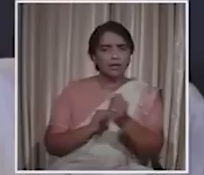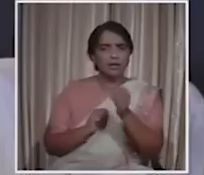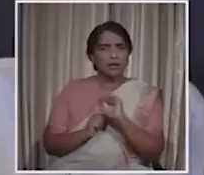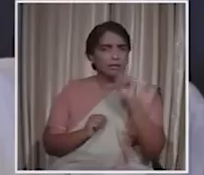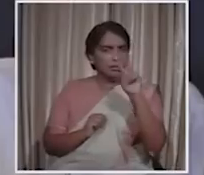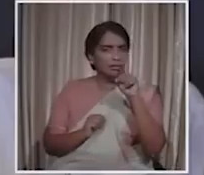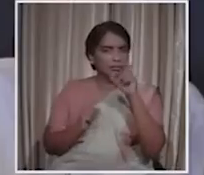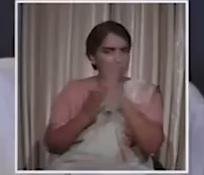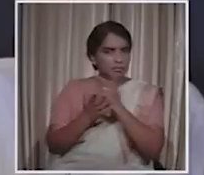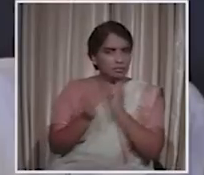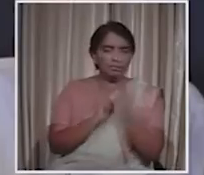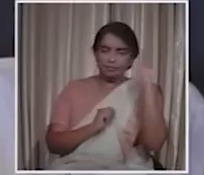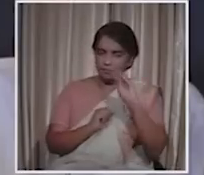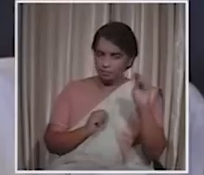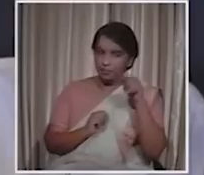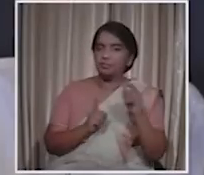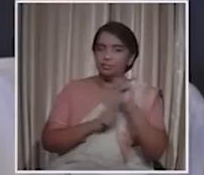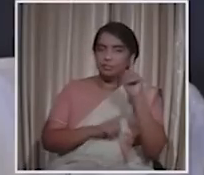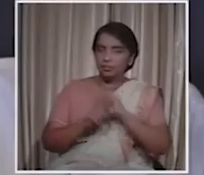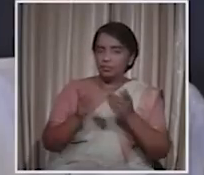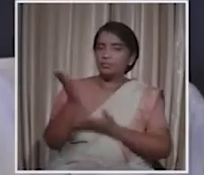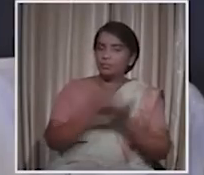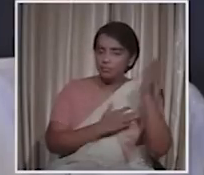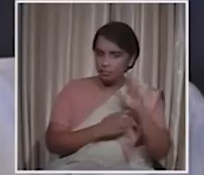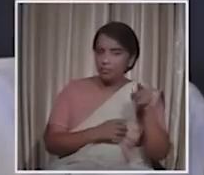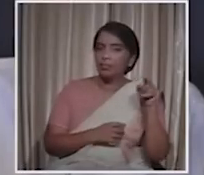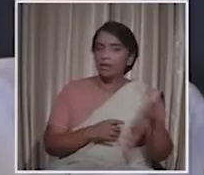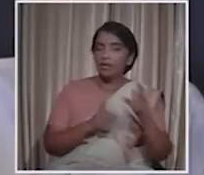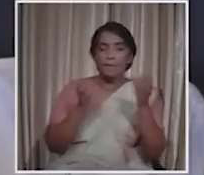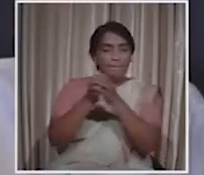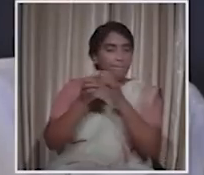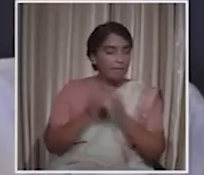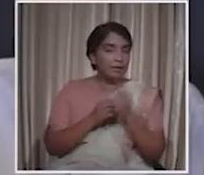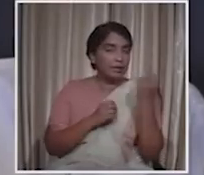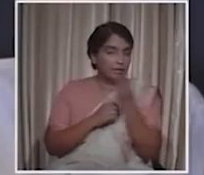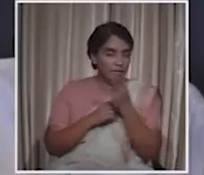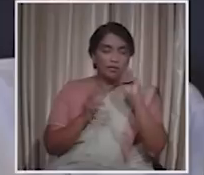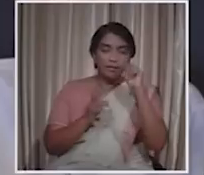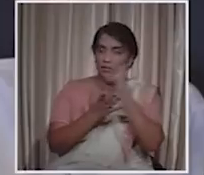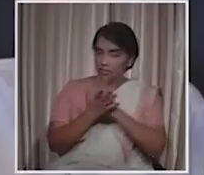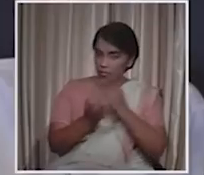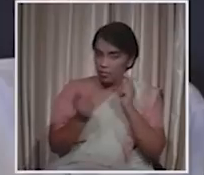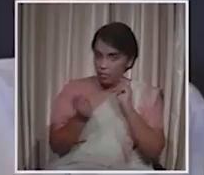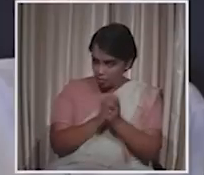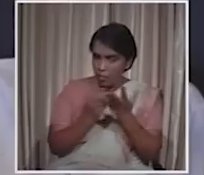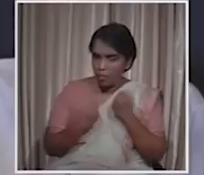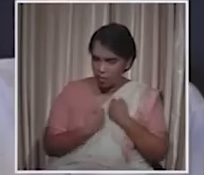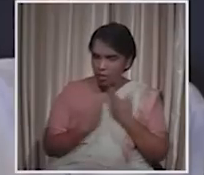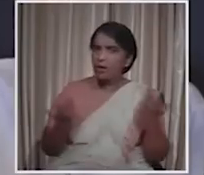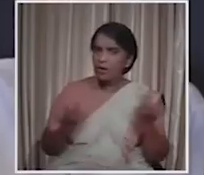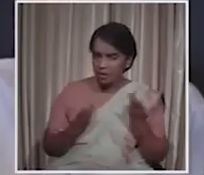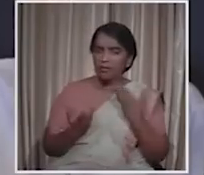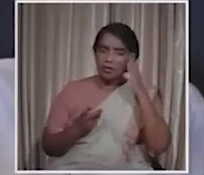21 සංශෝධනයේ නොබෝ දිනකින් පාර්ලිමේන්තුව ඉදිරිපත් කරනවා. මේ පක්ෂ දෙකට 20 සංශෝධනය අවශ්‍යද නැද්ද?